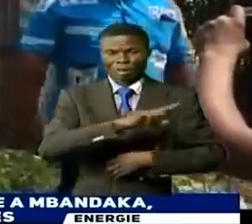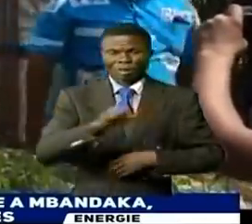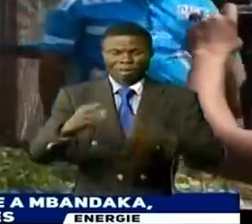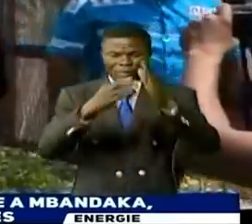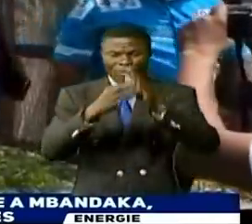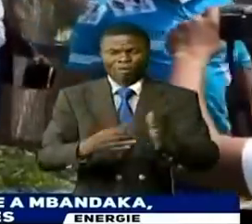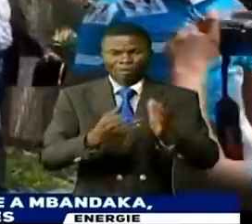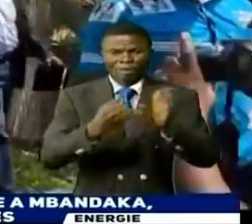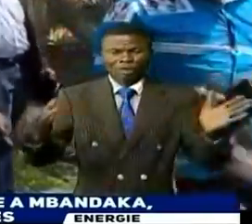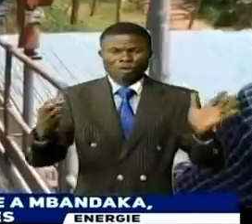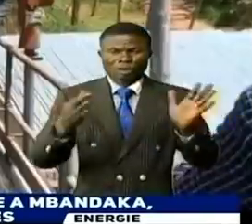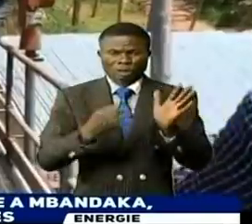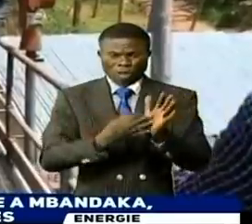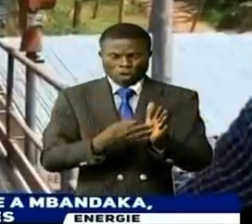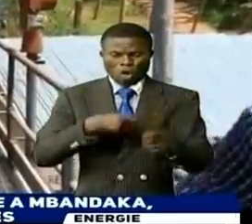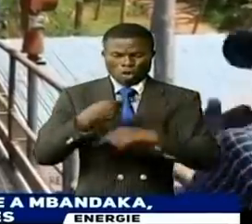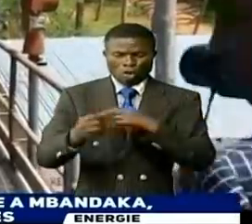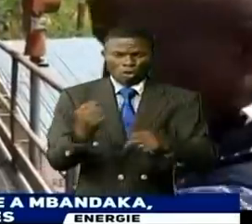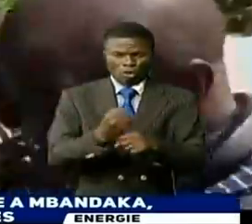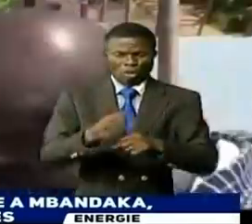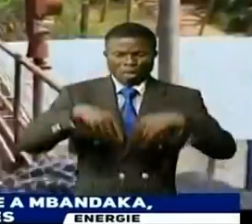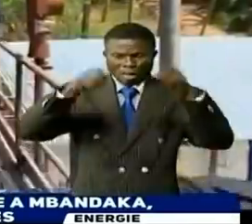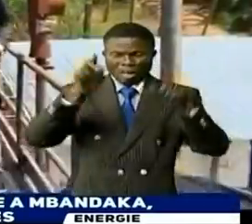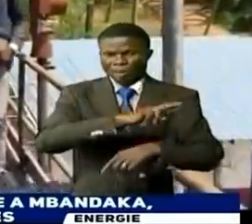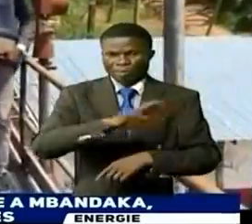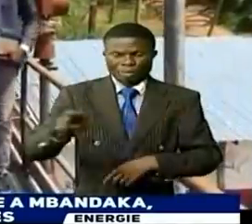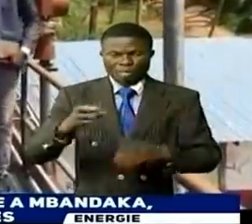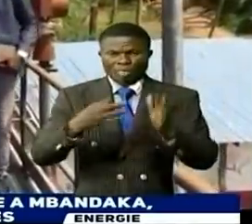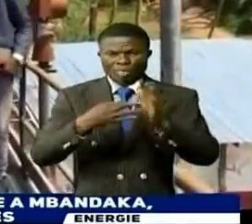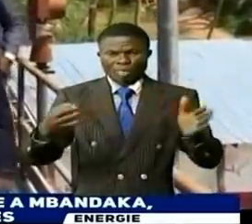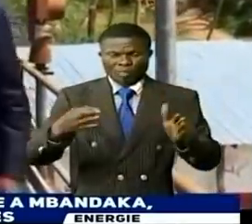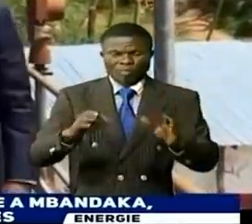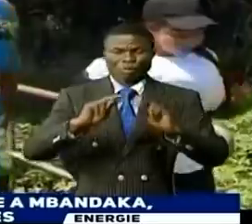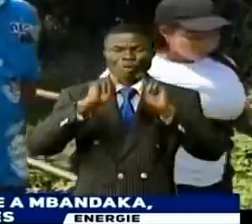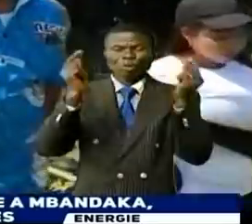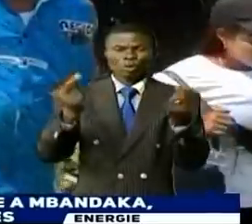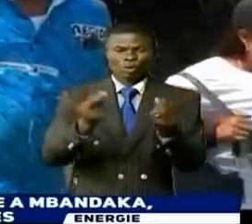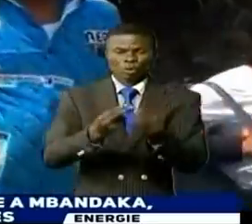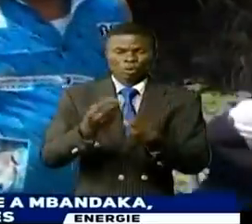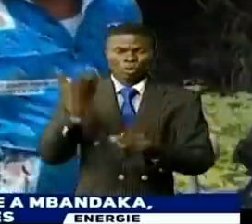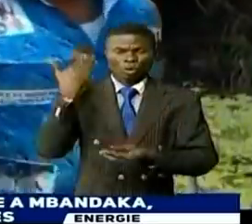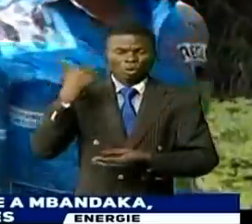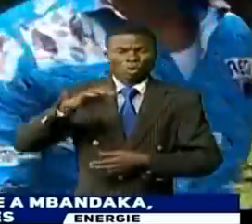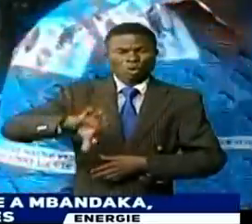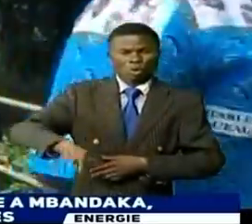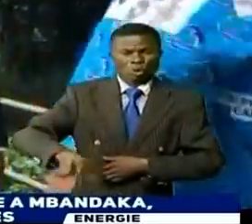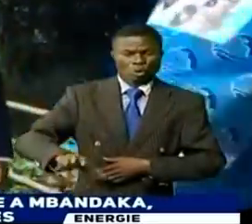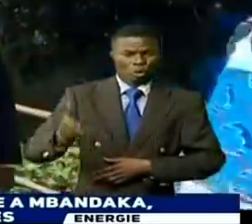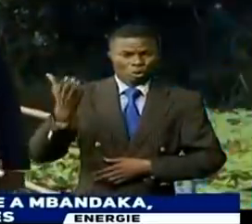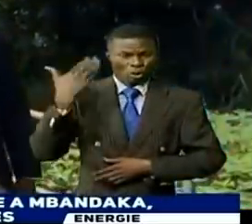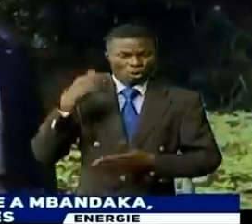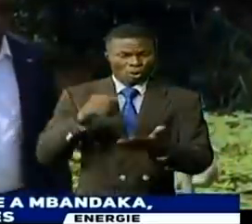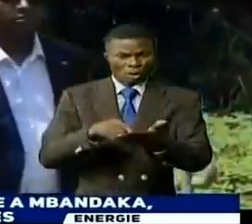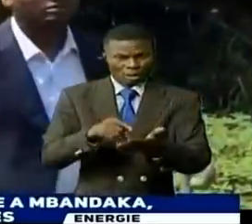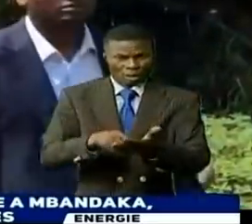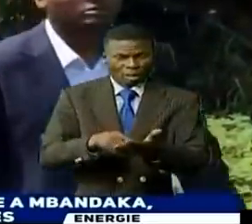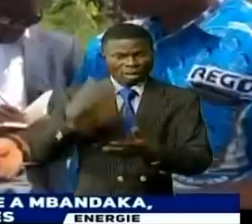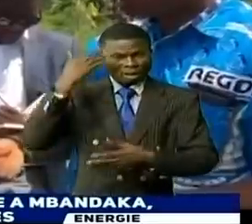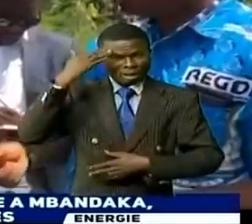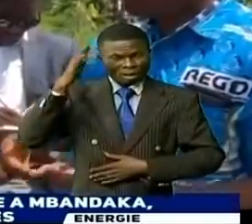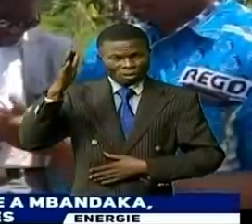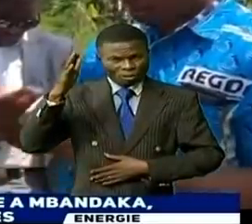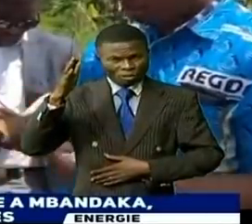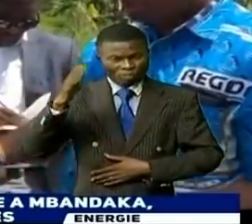1978 et mis en service vers les années 80, l'usine de captage et de traitement d'eau potable de la régie des eaux Mbandaka a